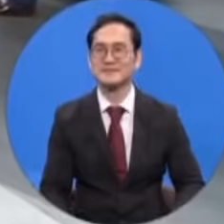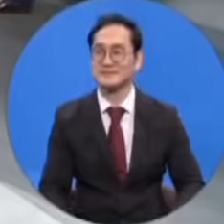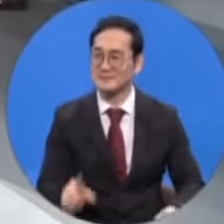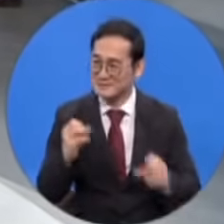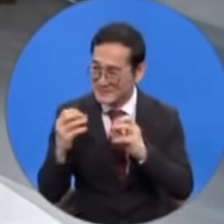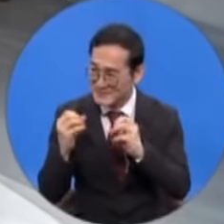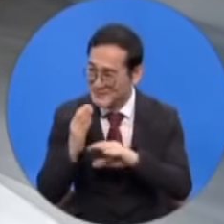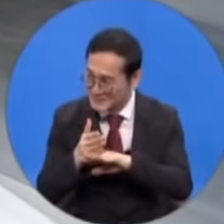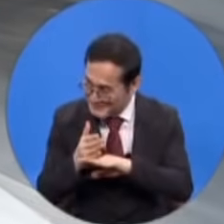같습니다